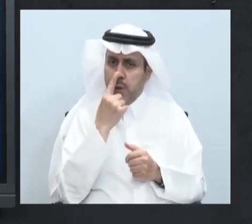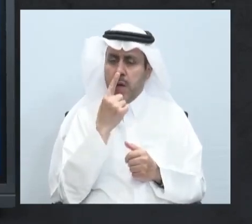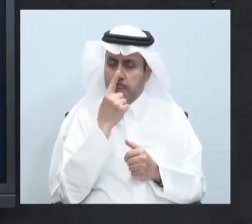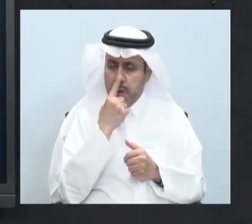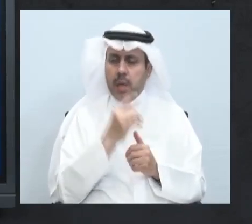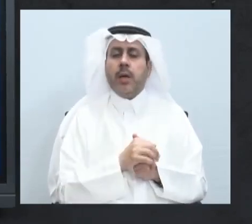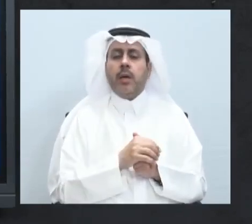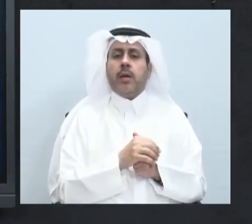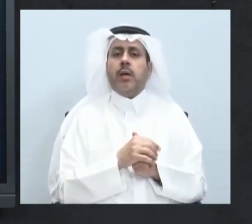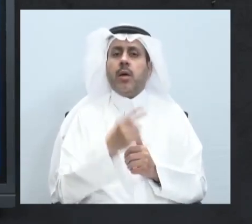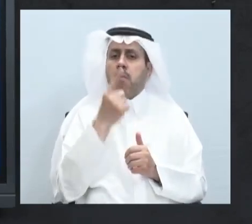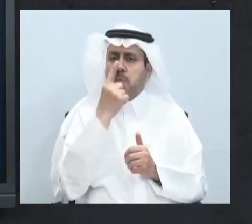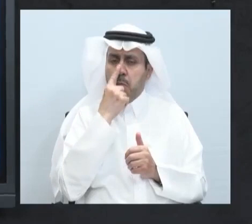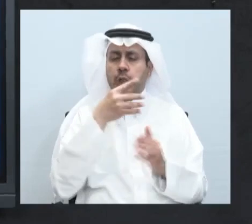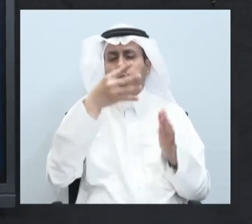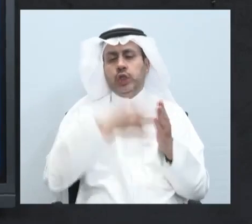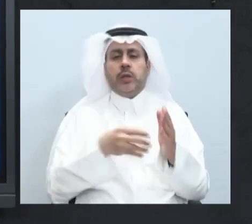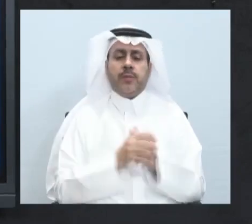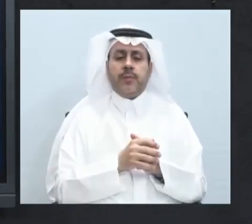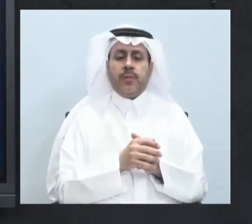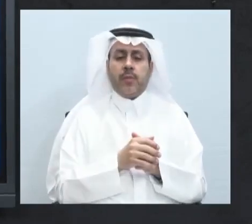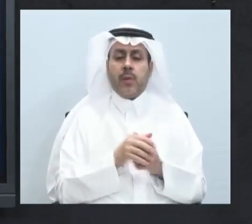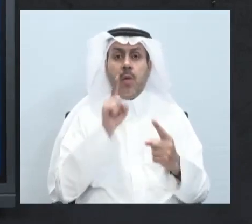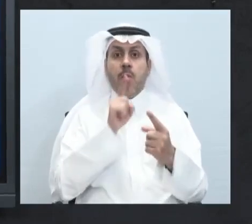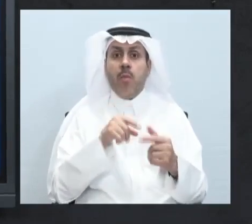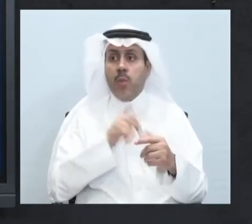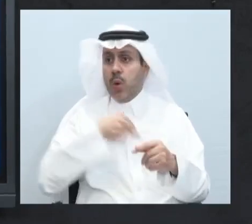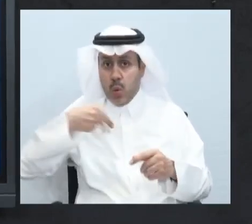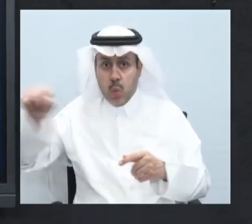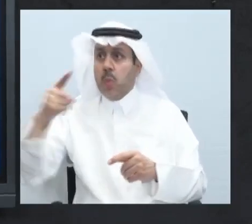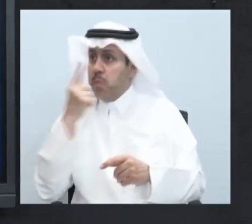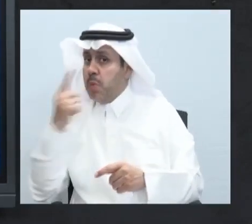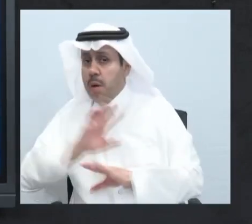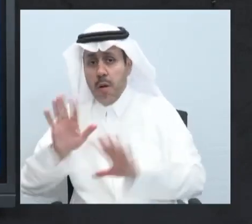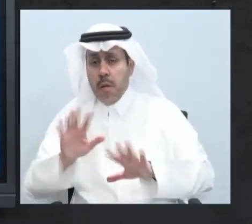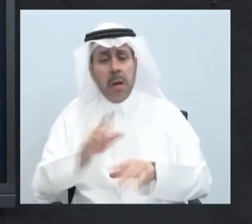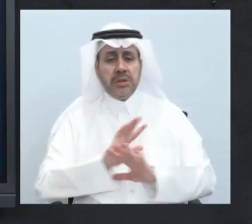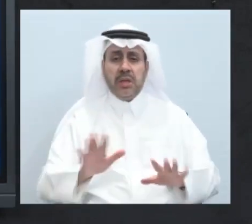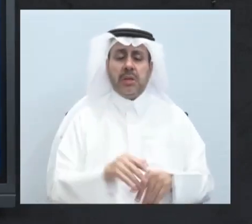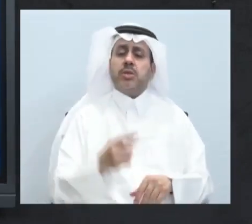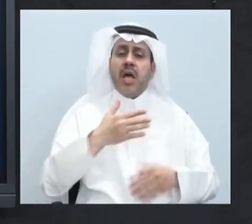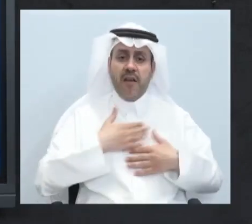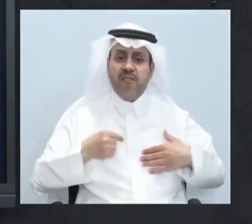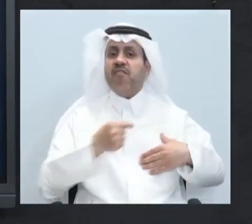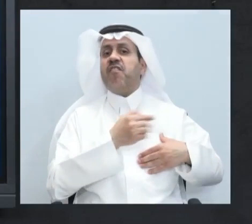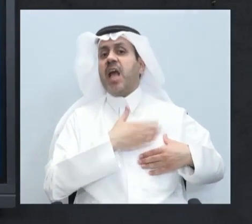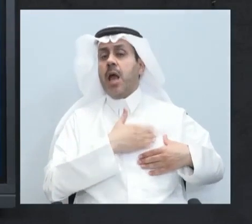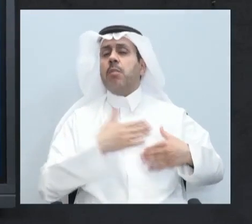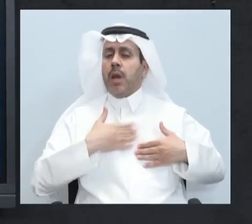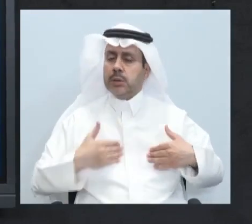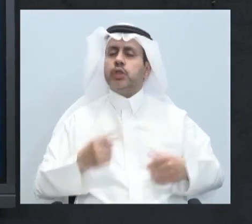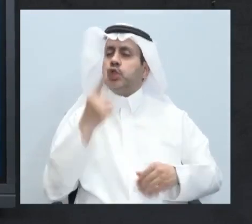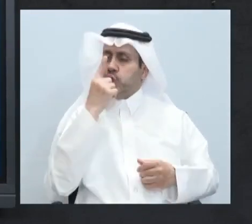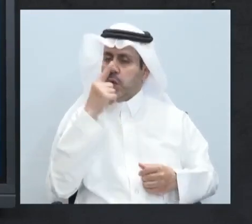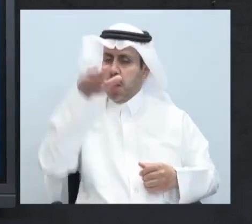فهي نحن تبع وان لم يباشر الانسان المبايعه بنفسه لهذا الامر وهذه مساله اخواني